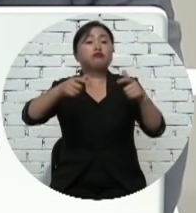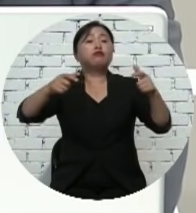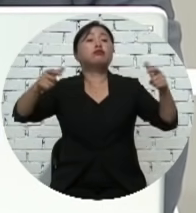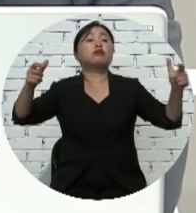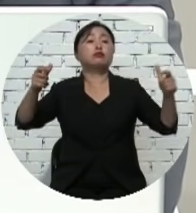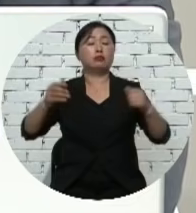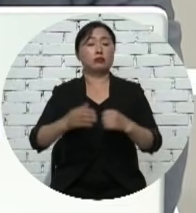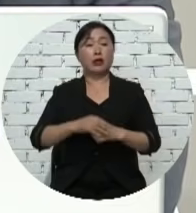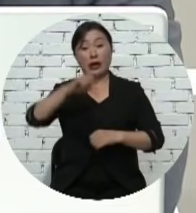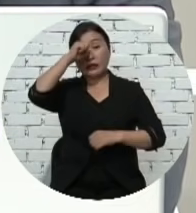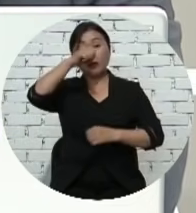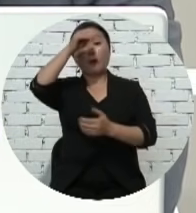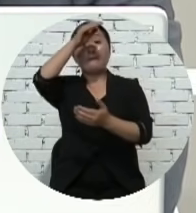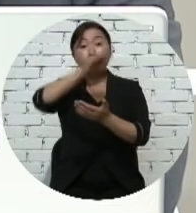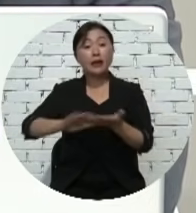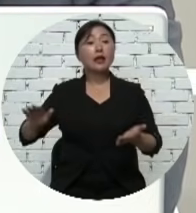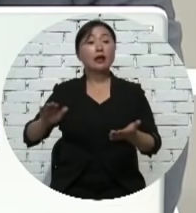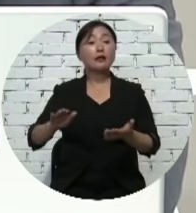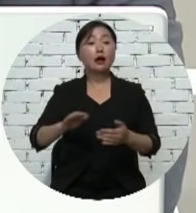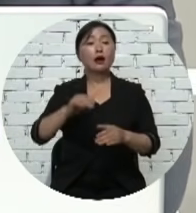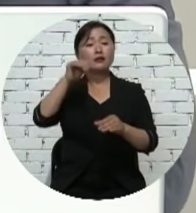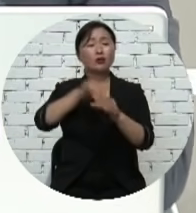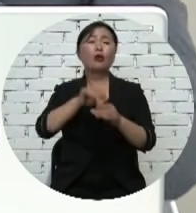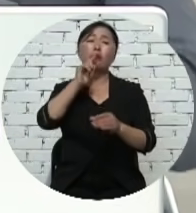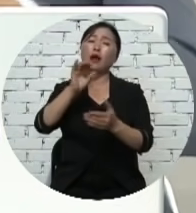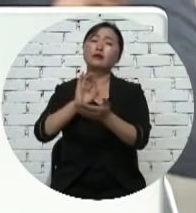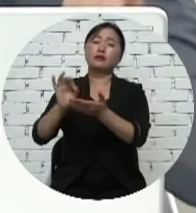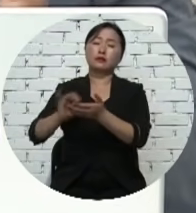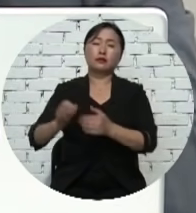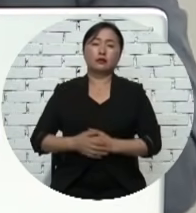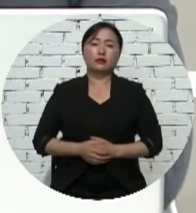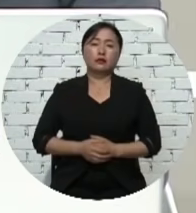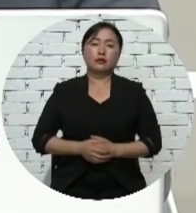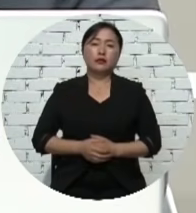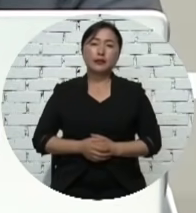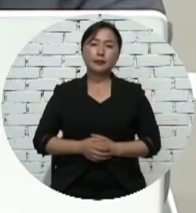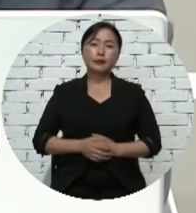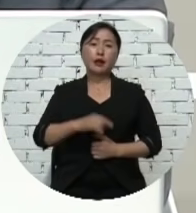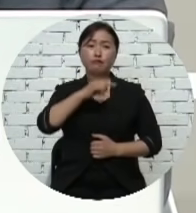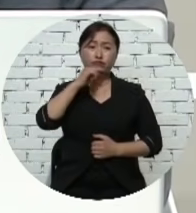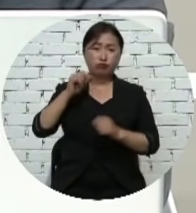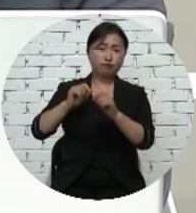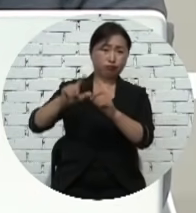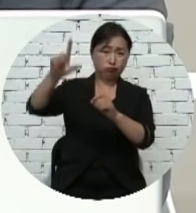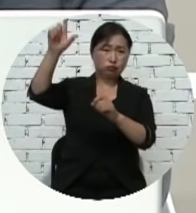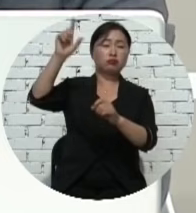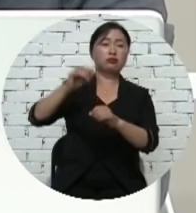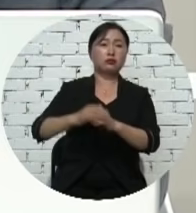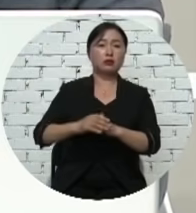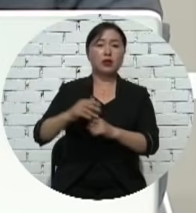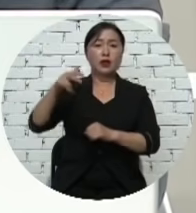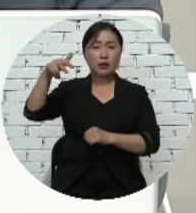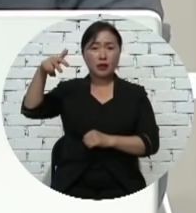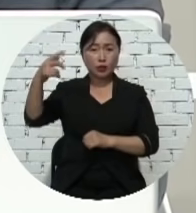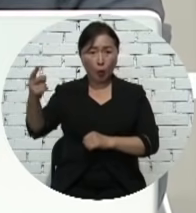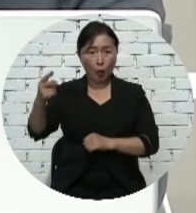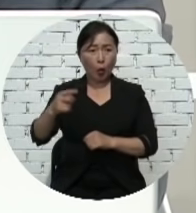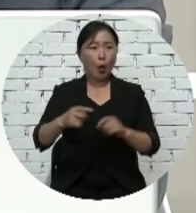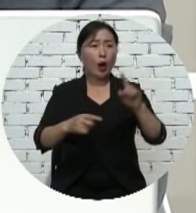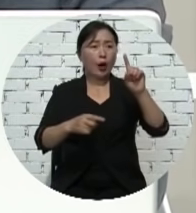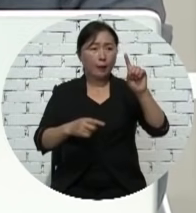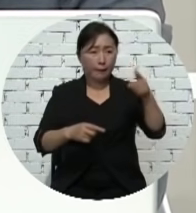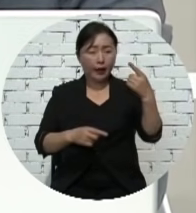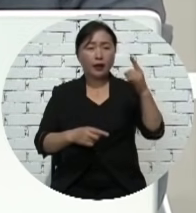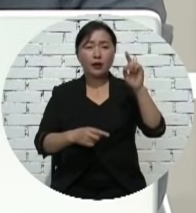하고 파탄났다는 건 그냥 선거 때 그냥 얘기한 거고 그러니까 그건 부채도 같이 늘었으니까 그렇게 된 거예요. 부채가 7조 하고 147조